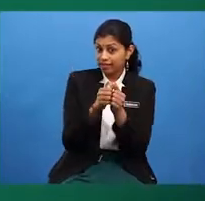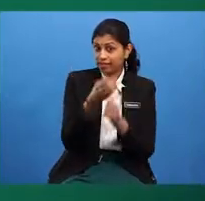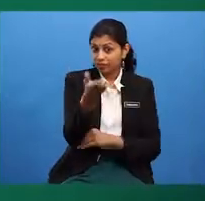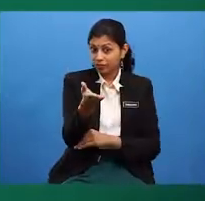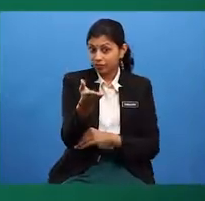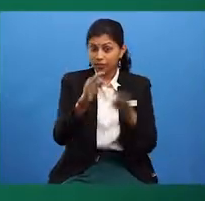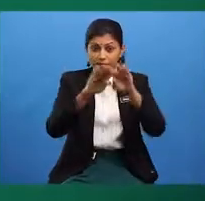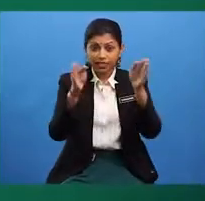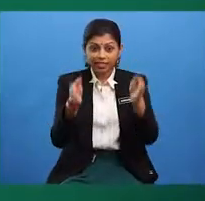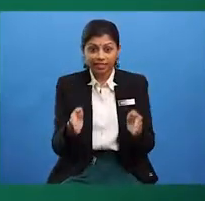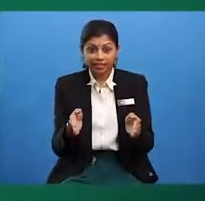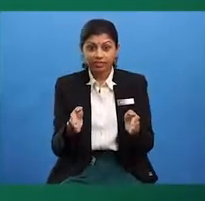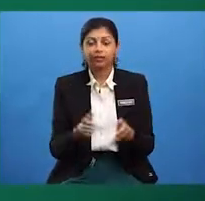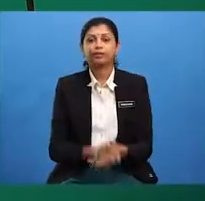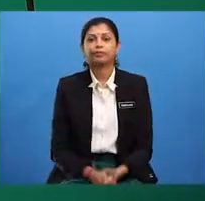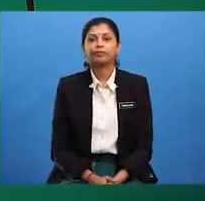meja,